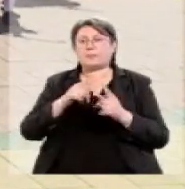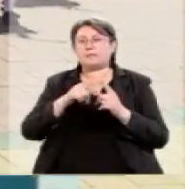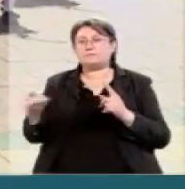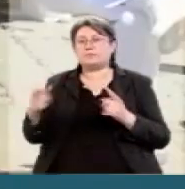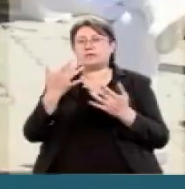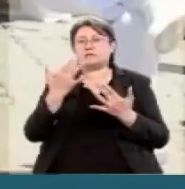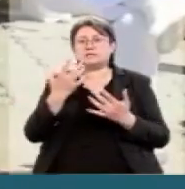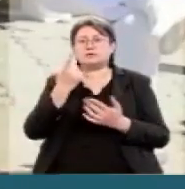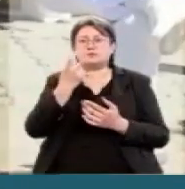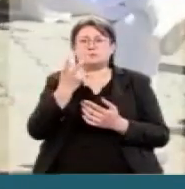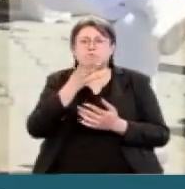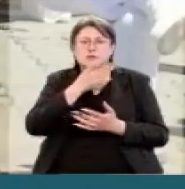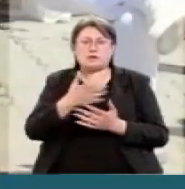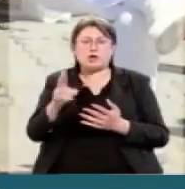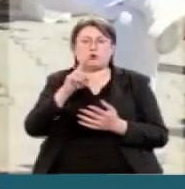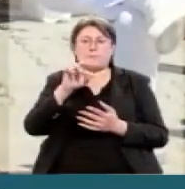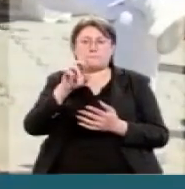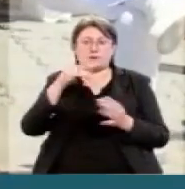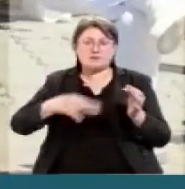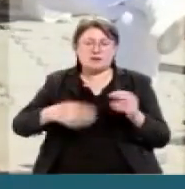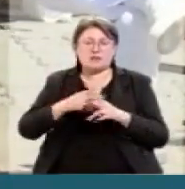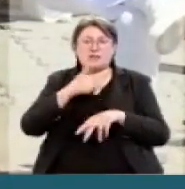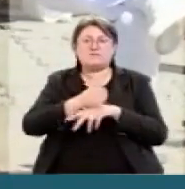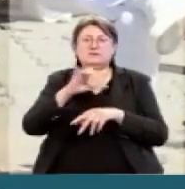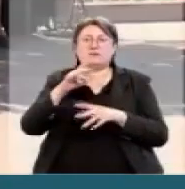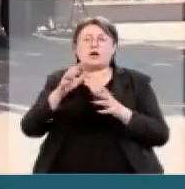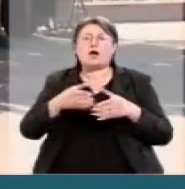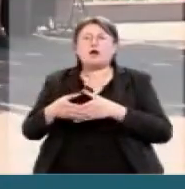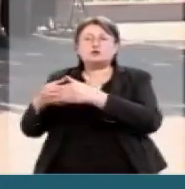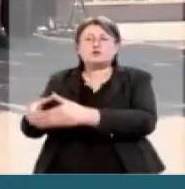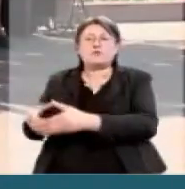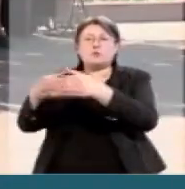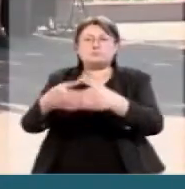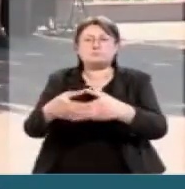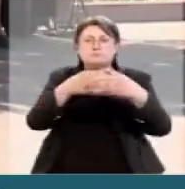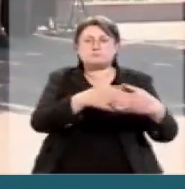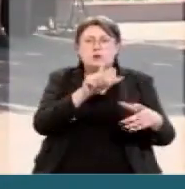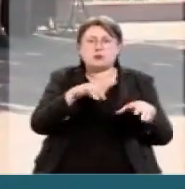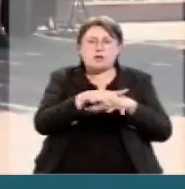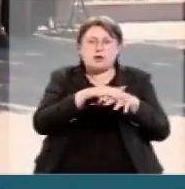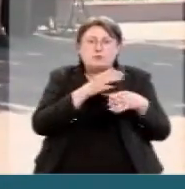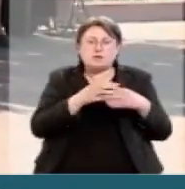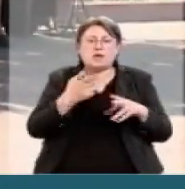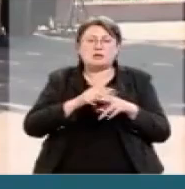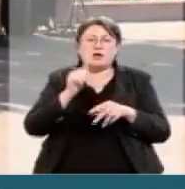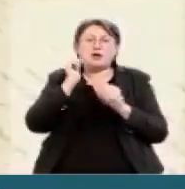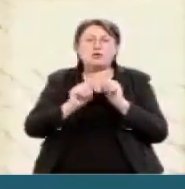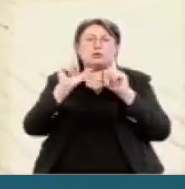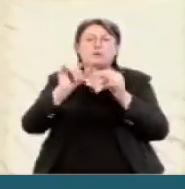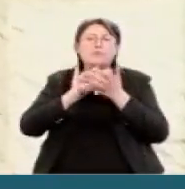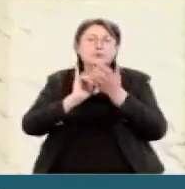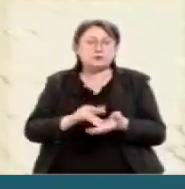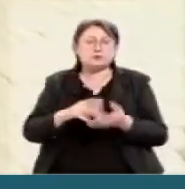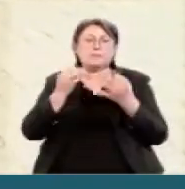Вот уже нескольких столетий домбра является одним из главных символов кочевого народа. Ее дивное звучание способно отправить каждого в путешествие